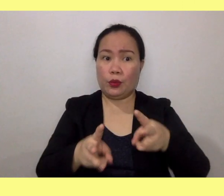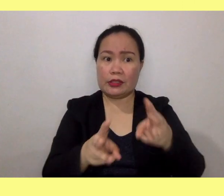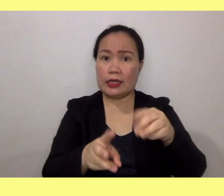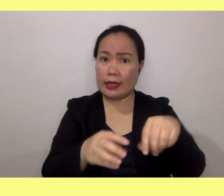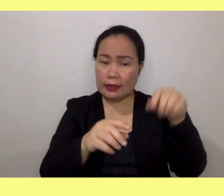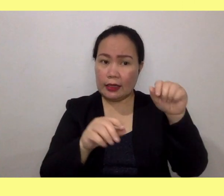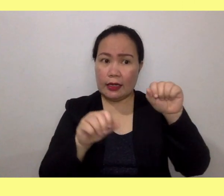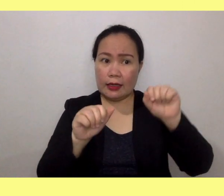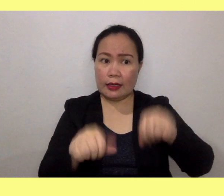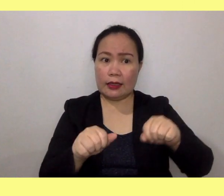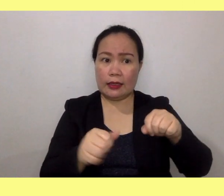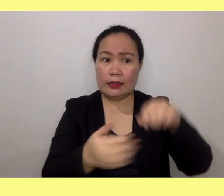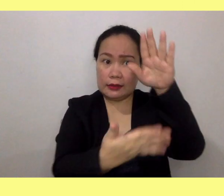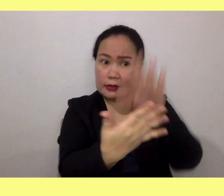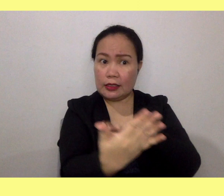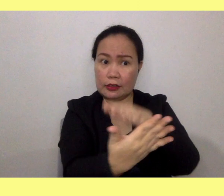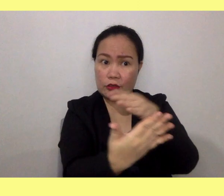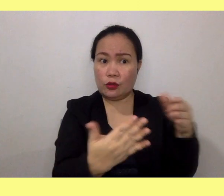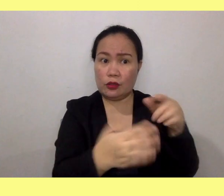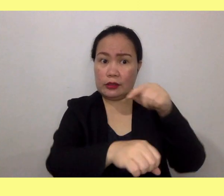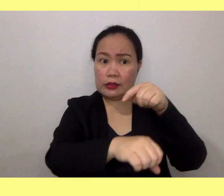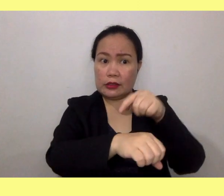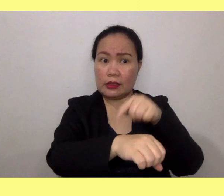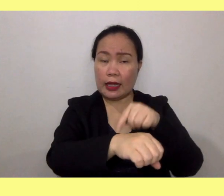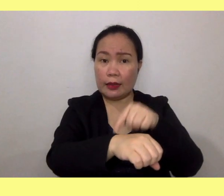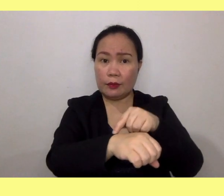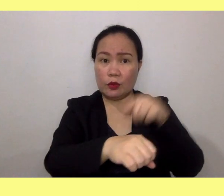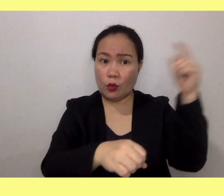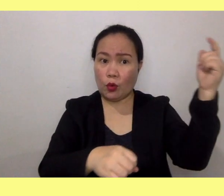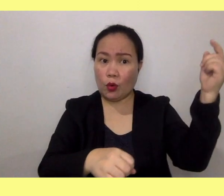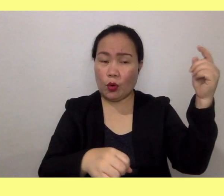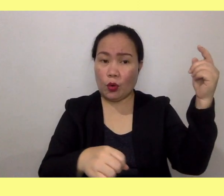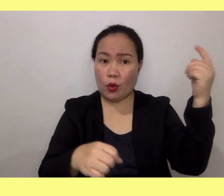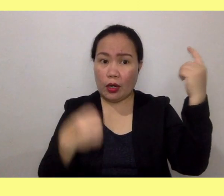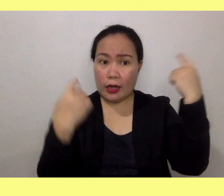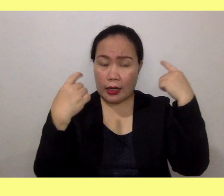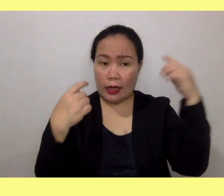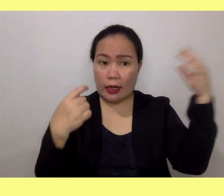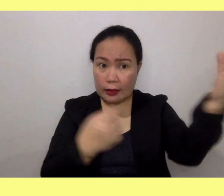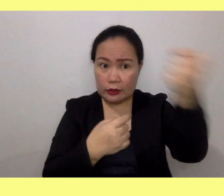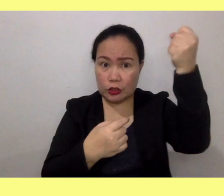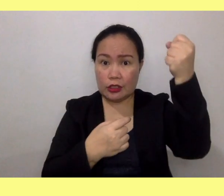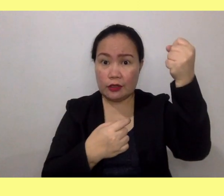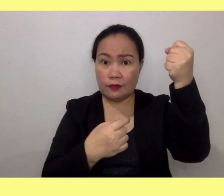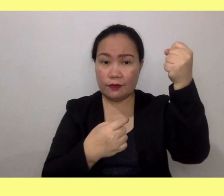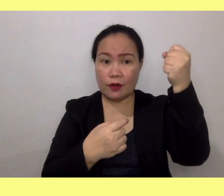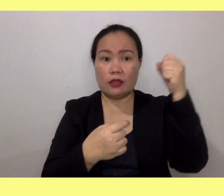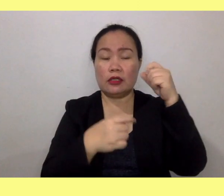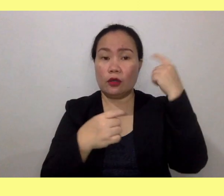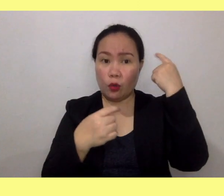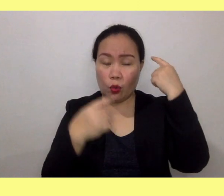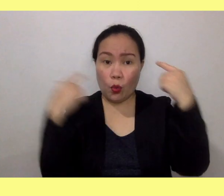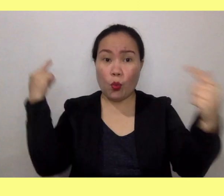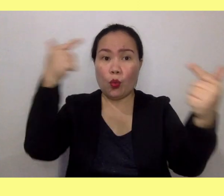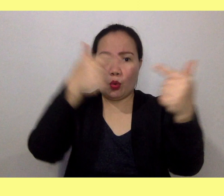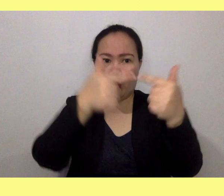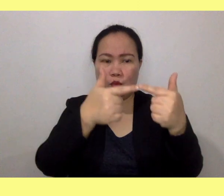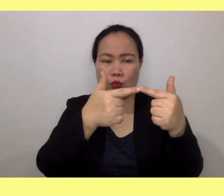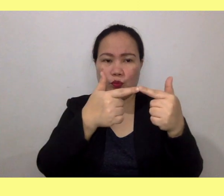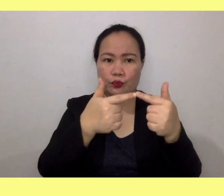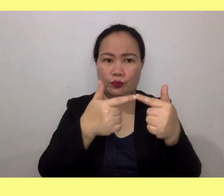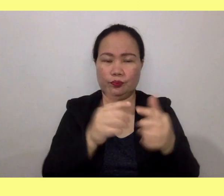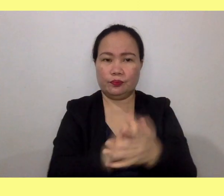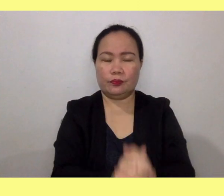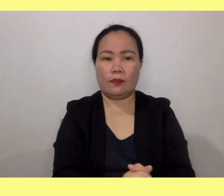focus natin? So, aalamin natin yung schedule niya, yung iba't ibang schedule na pupwede